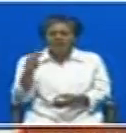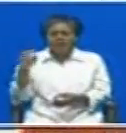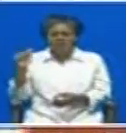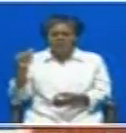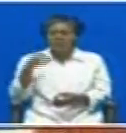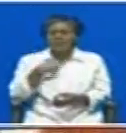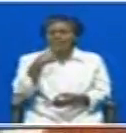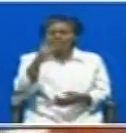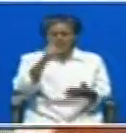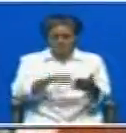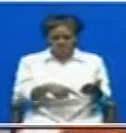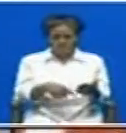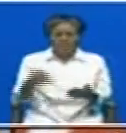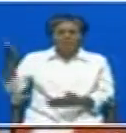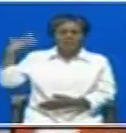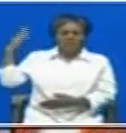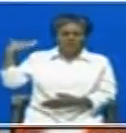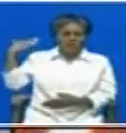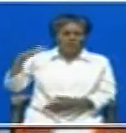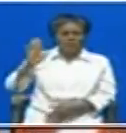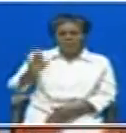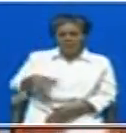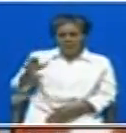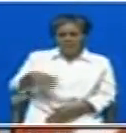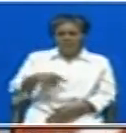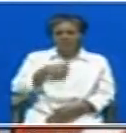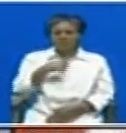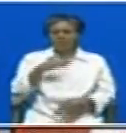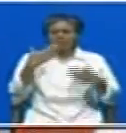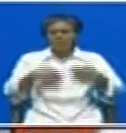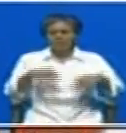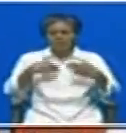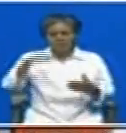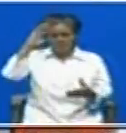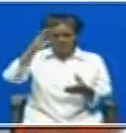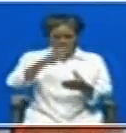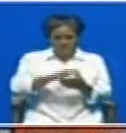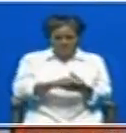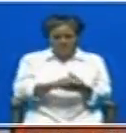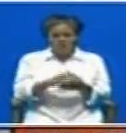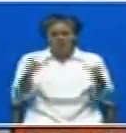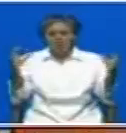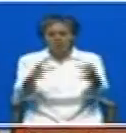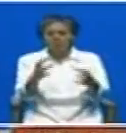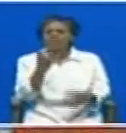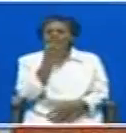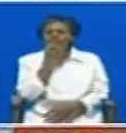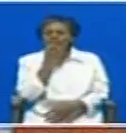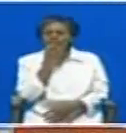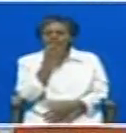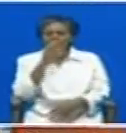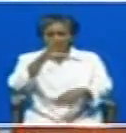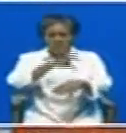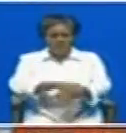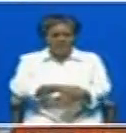nimwambie n awaliviaay alitembelewa na Watu walioaminiwa kuwa wajamaa ya mzee kenyatta Ili